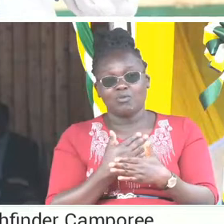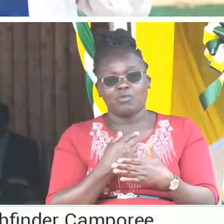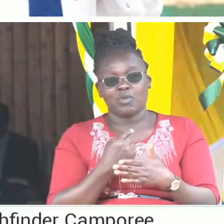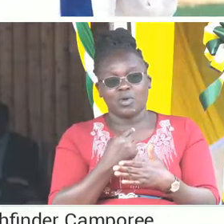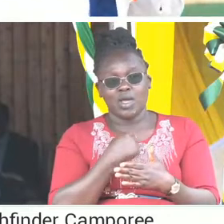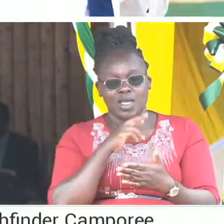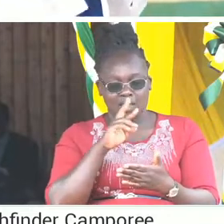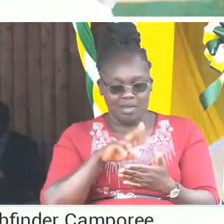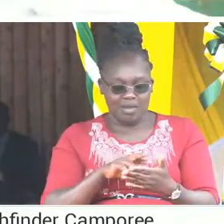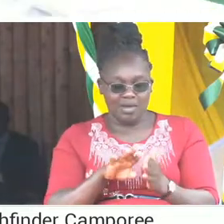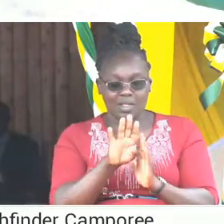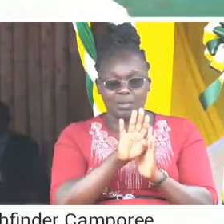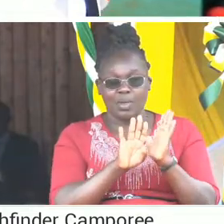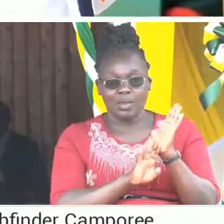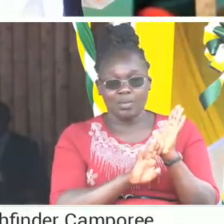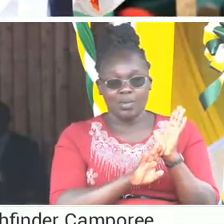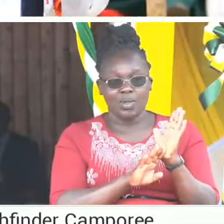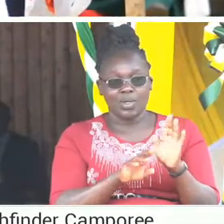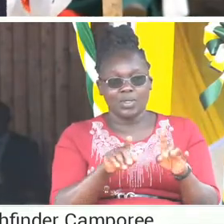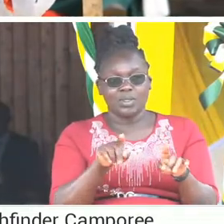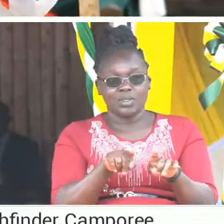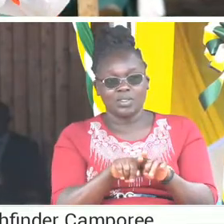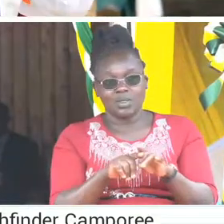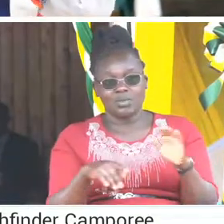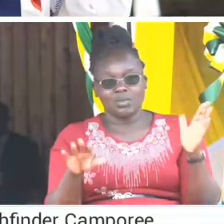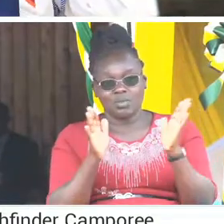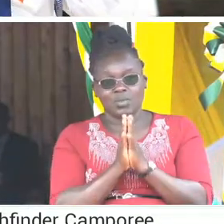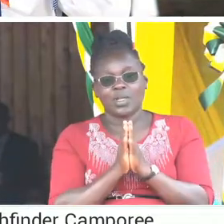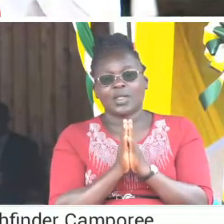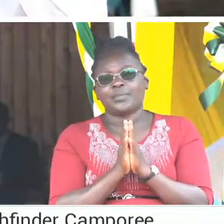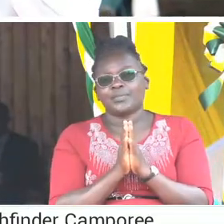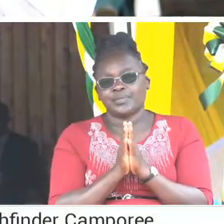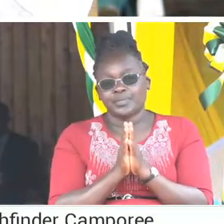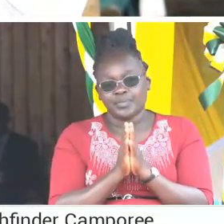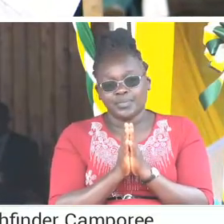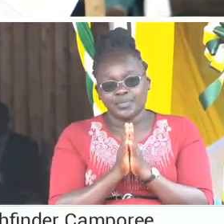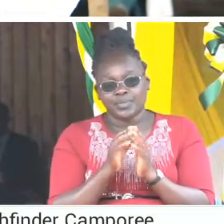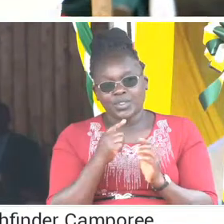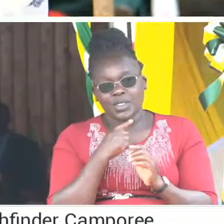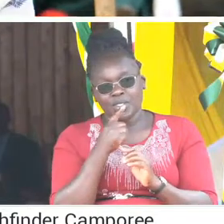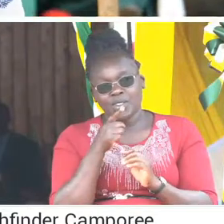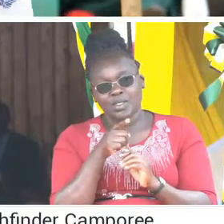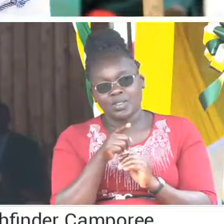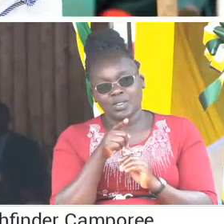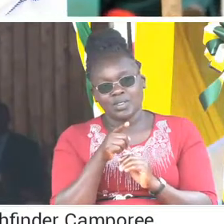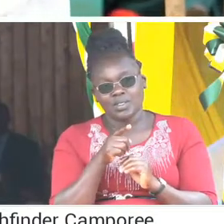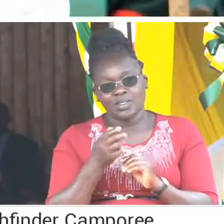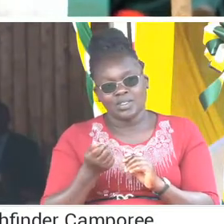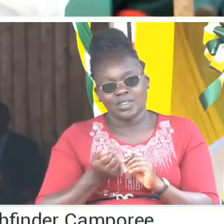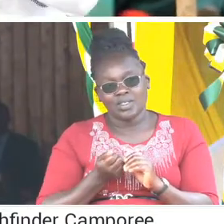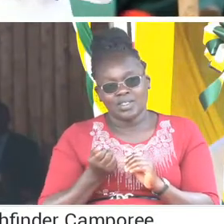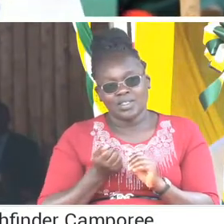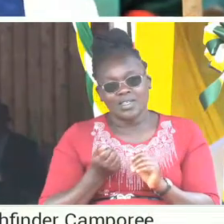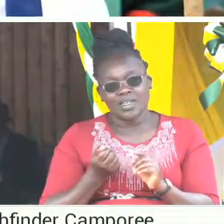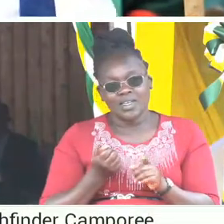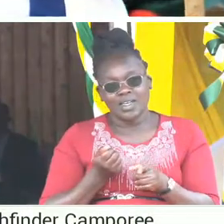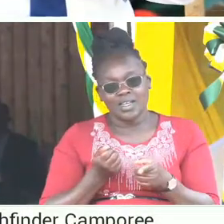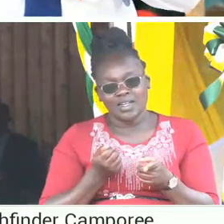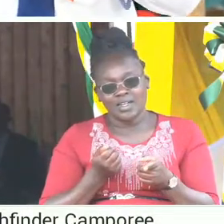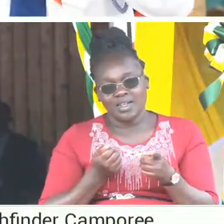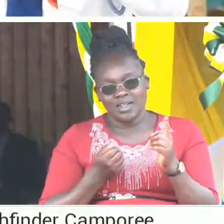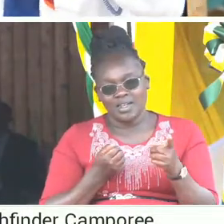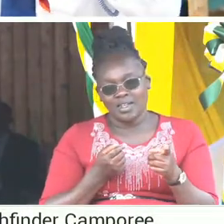wewe soma. Mimi sipendi kusoma Biblia na sijui. Mtoto akafikiria hana Biblia, akakumbuka fungu,